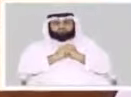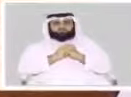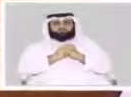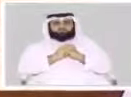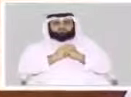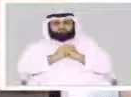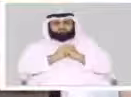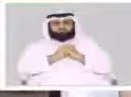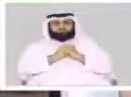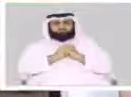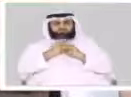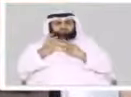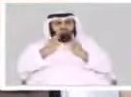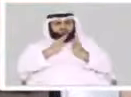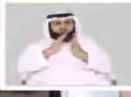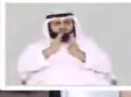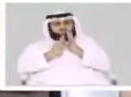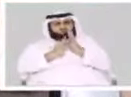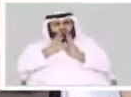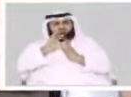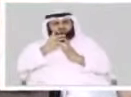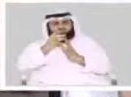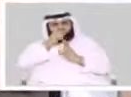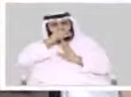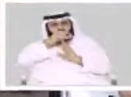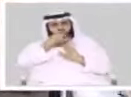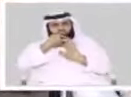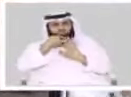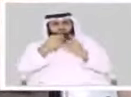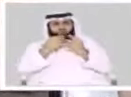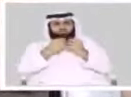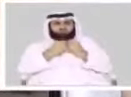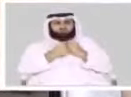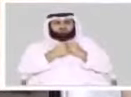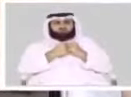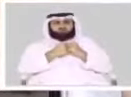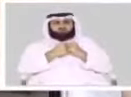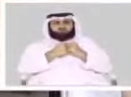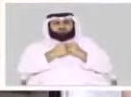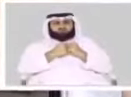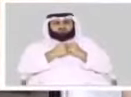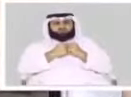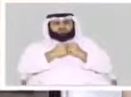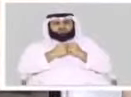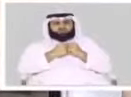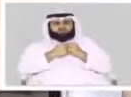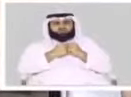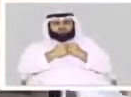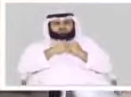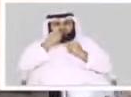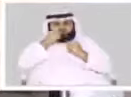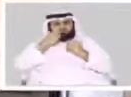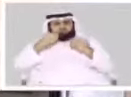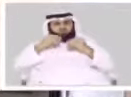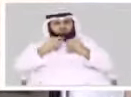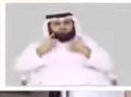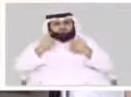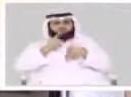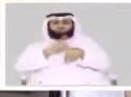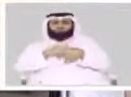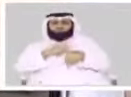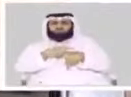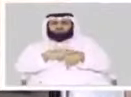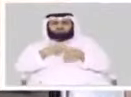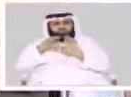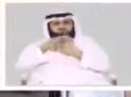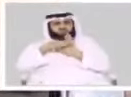الشيخ الكريم، الحديث في هذه السورة ومعكم حقيقة يعني حقها أن يبسط، لكن وقت